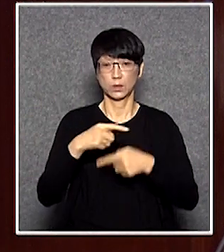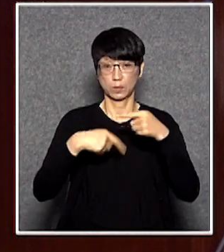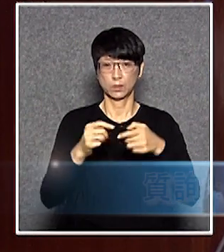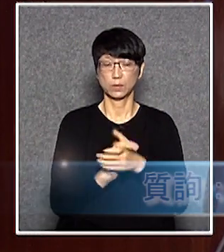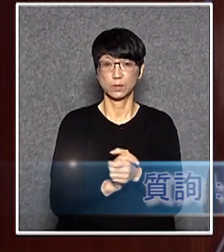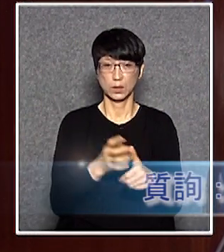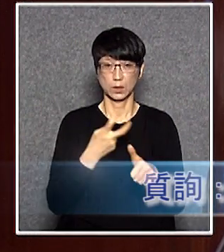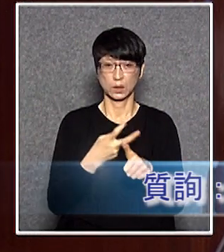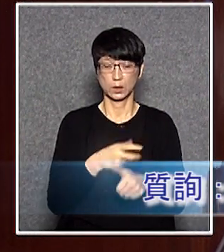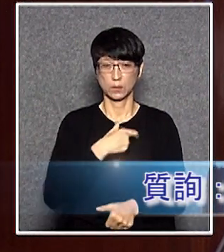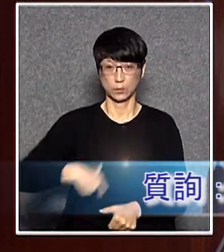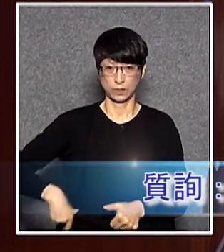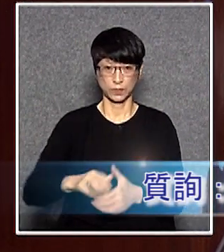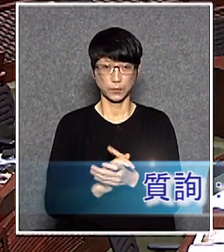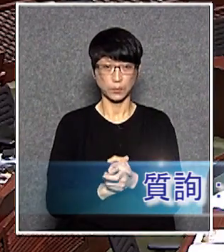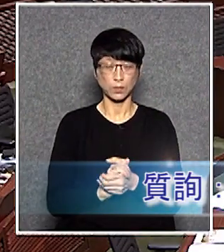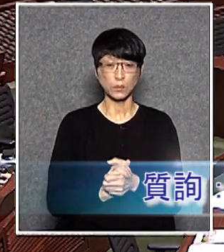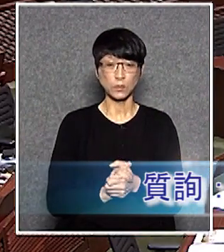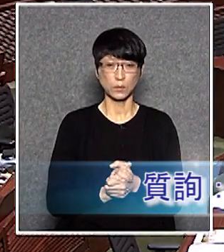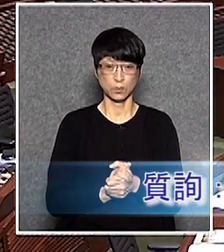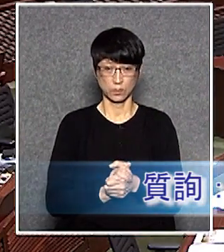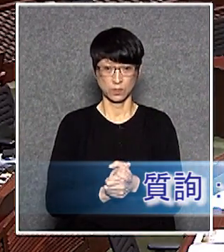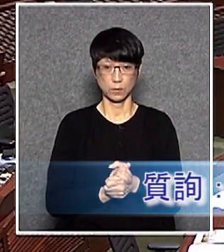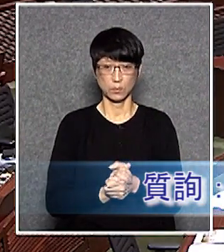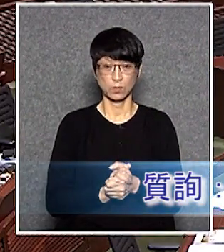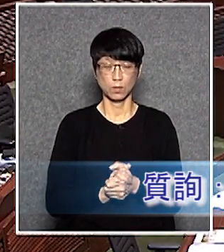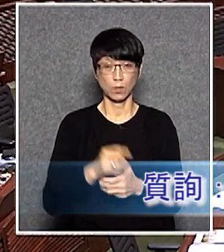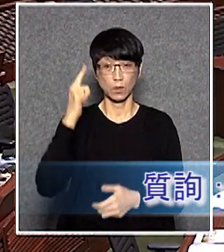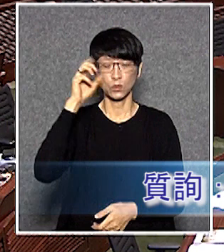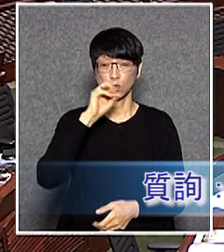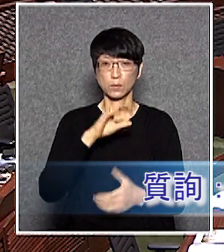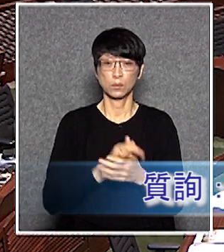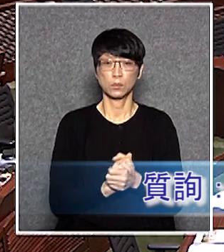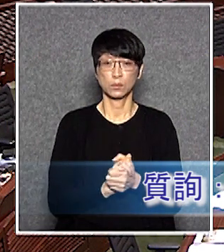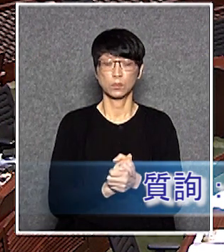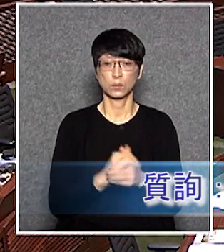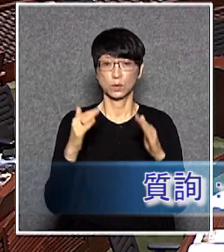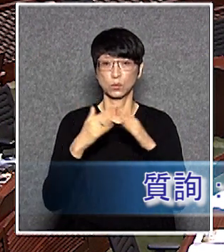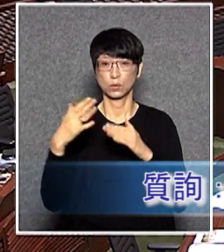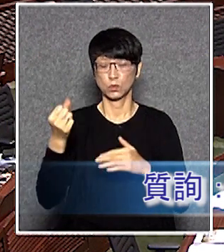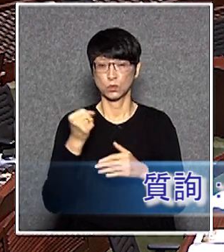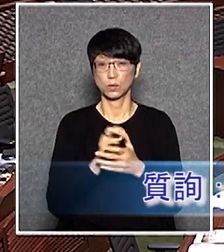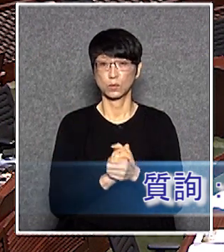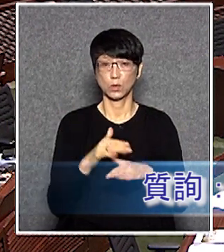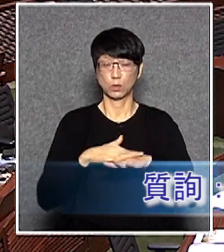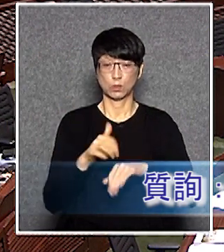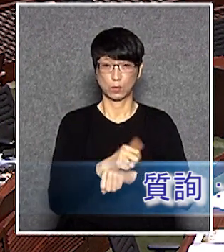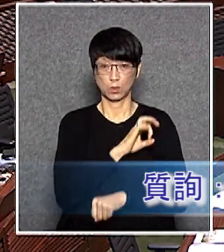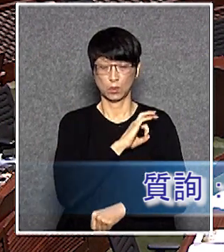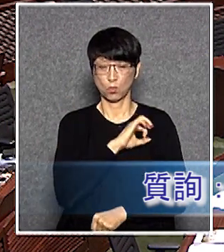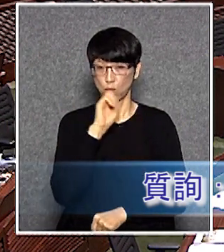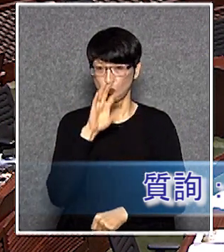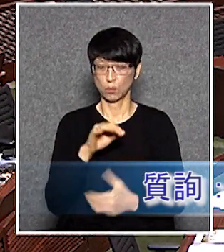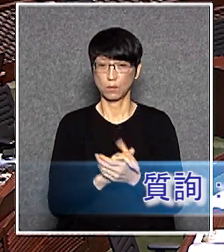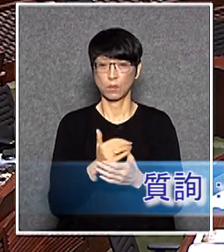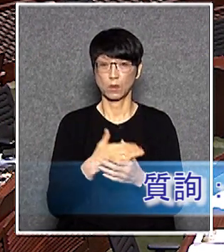謝禮軒議員。 多謝主席。主席，我想問一下局長，睇下同呢個平機會講一講。我由